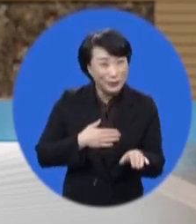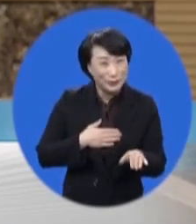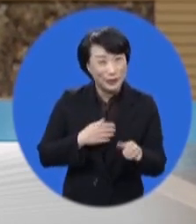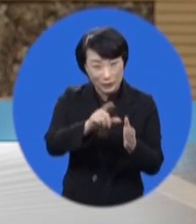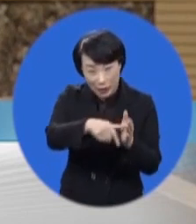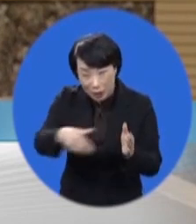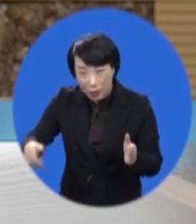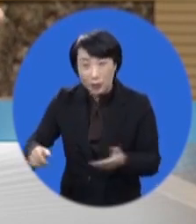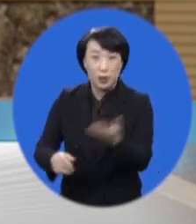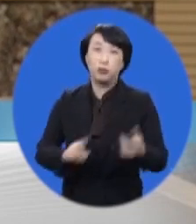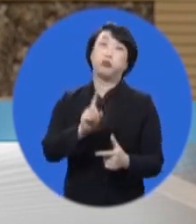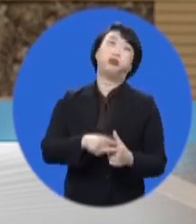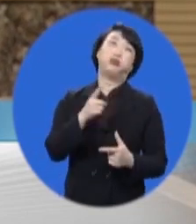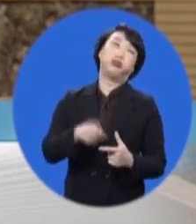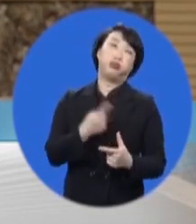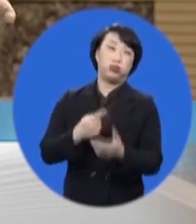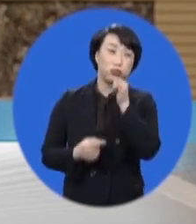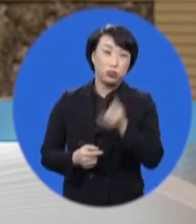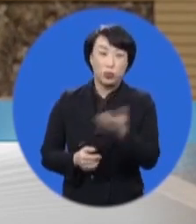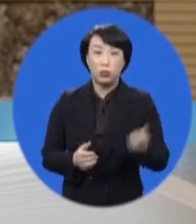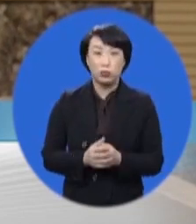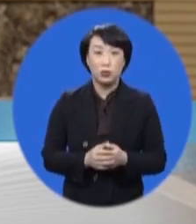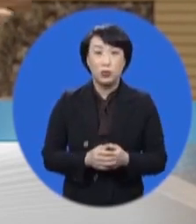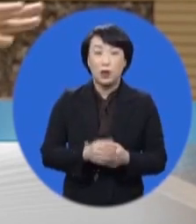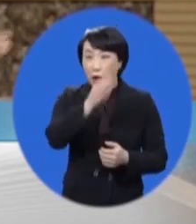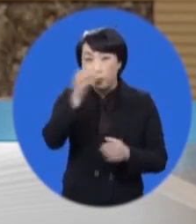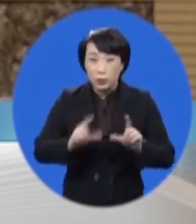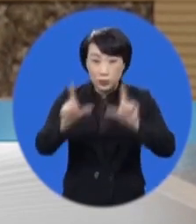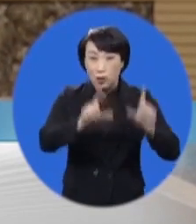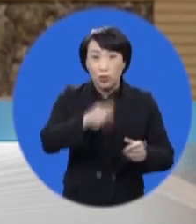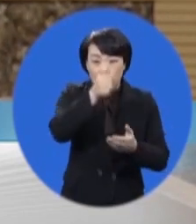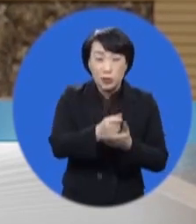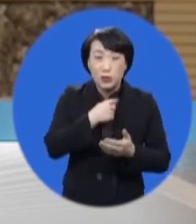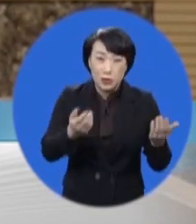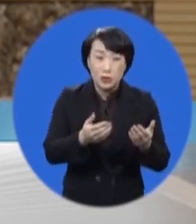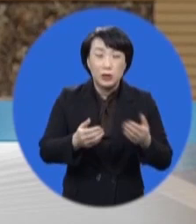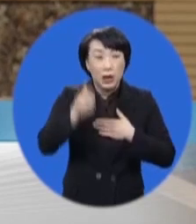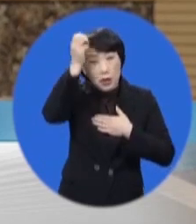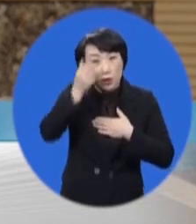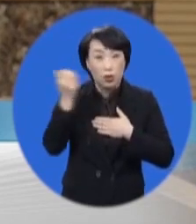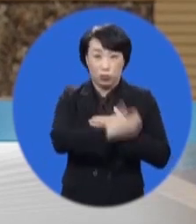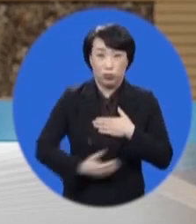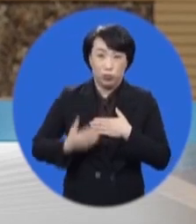세월을 왜 낭비하고 방탕하고 죄악 속에서 영육이